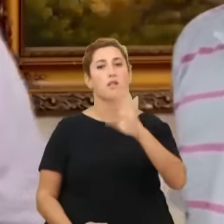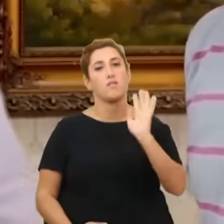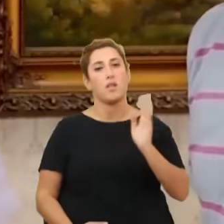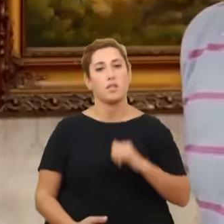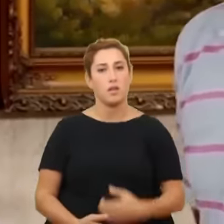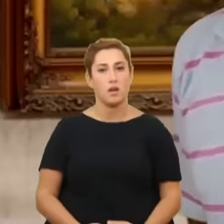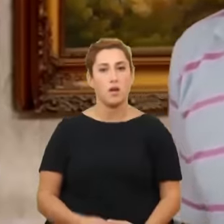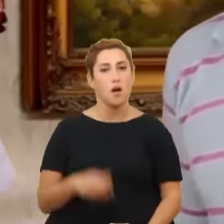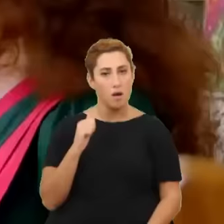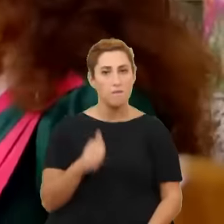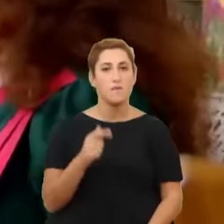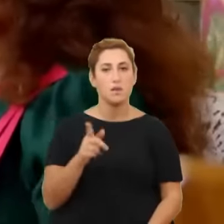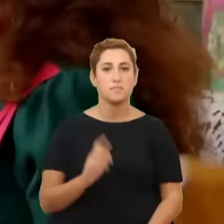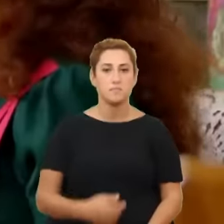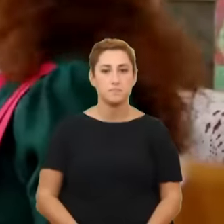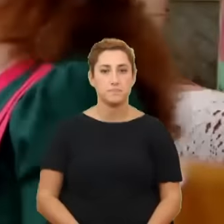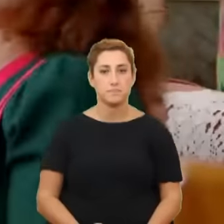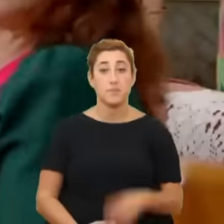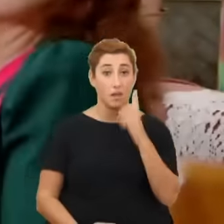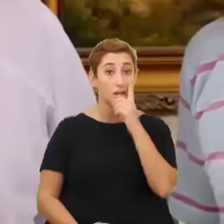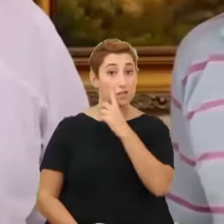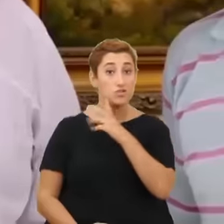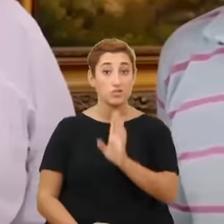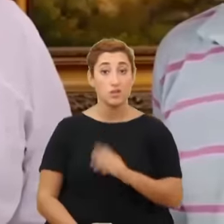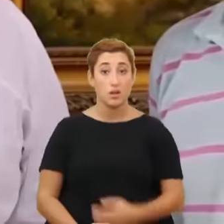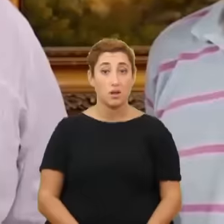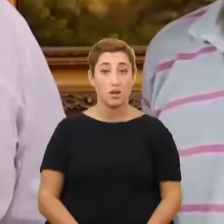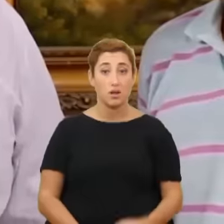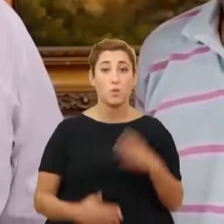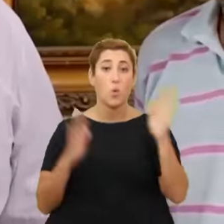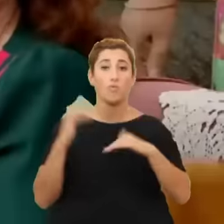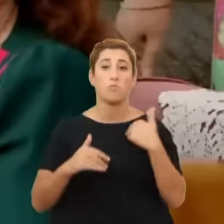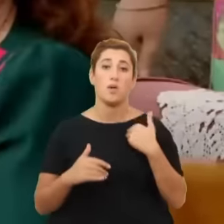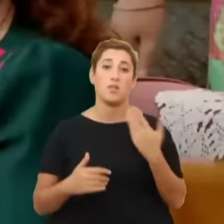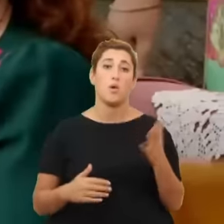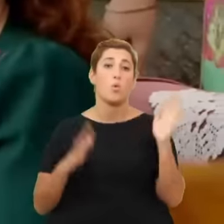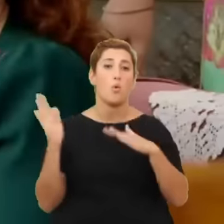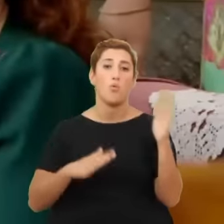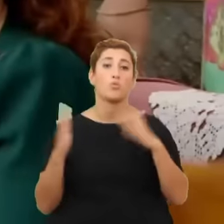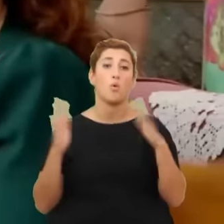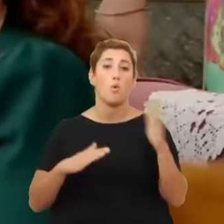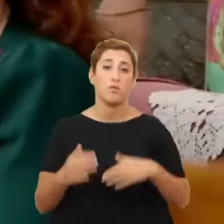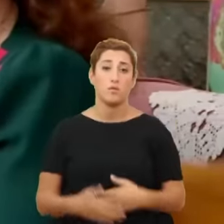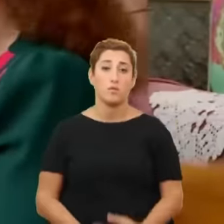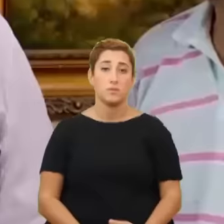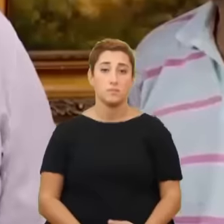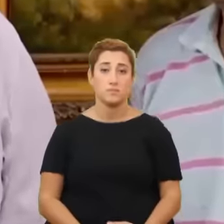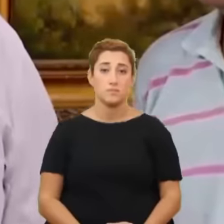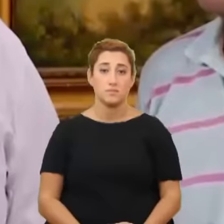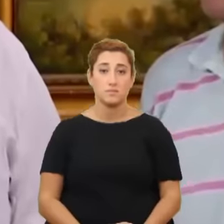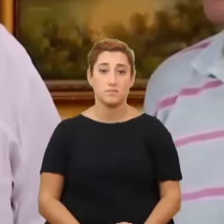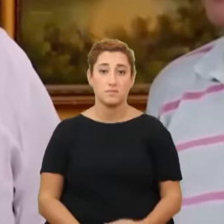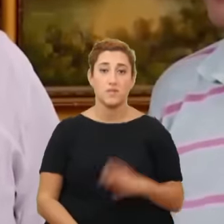Ya. Aferin. Enişte. Dövdü beni ya. Merdiven dövdü, diyor. Dövdü.